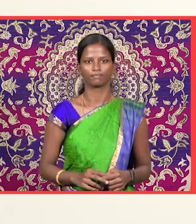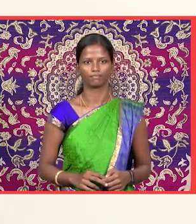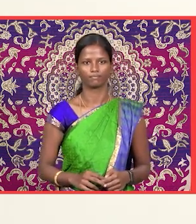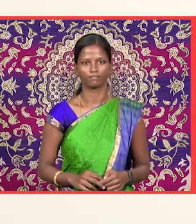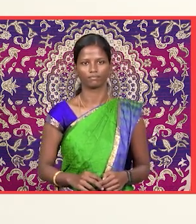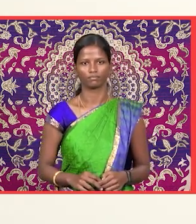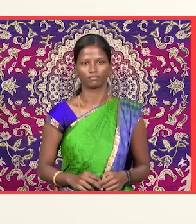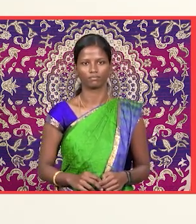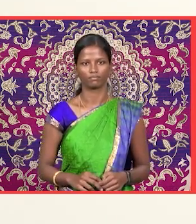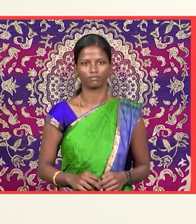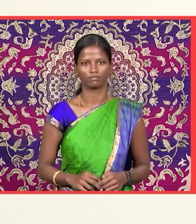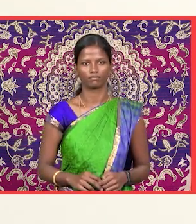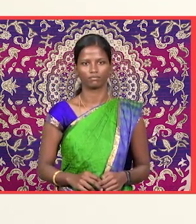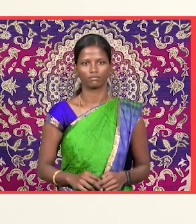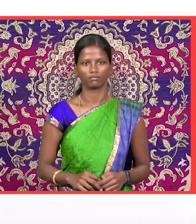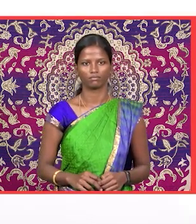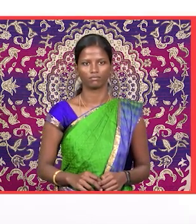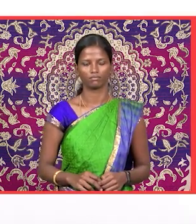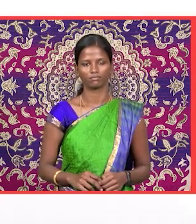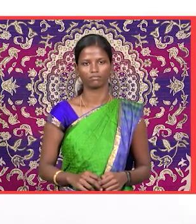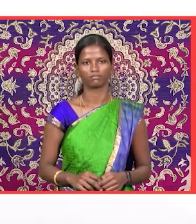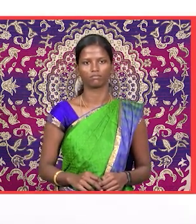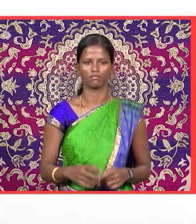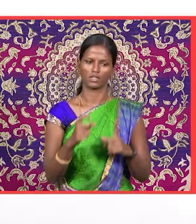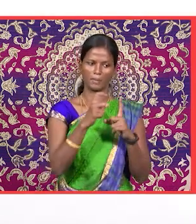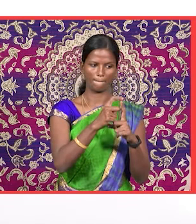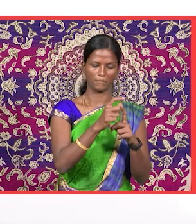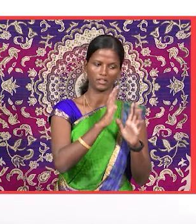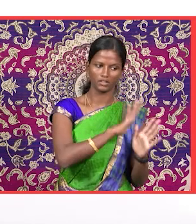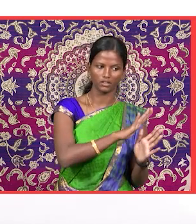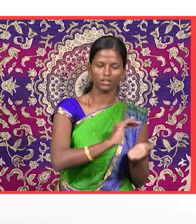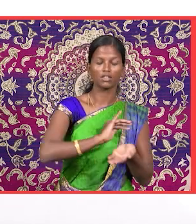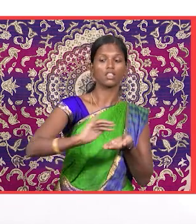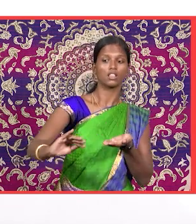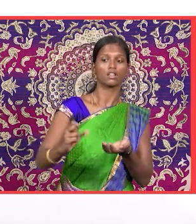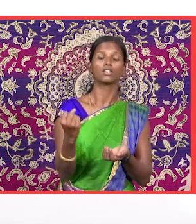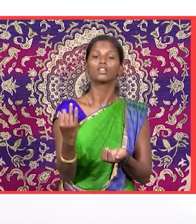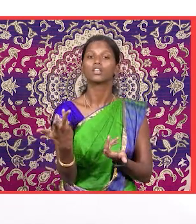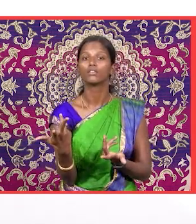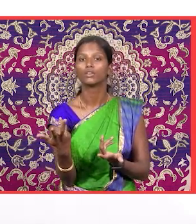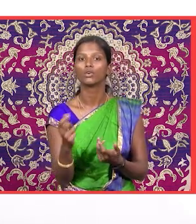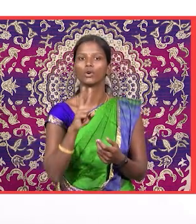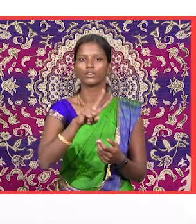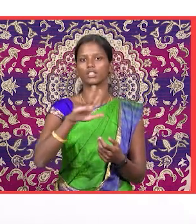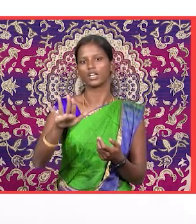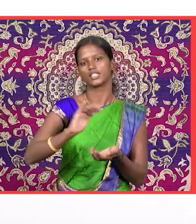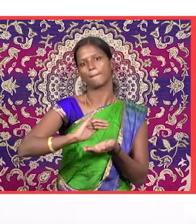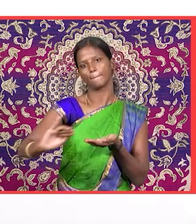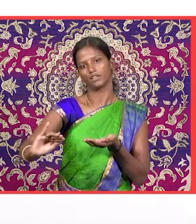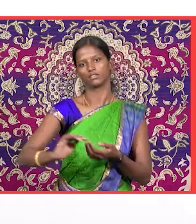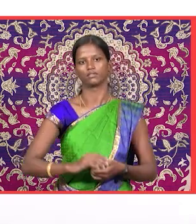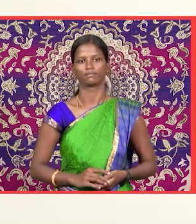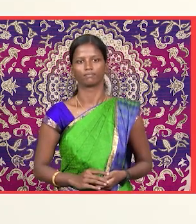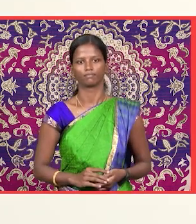இங்கே பாருங்கள், குறிக்கப்பட்ட விலையிலிருந்து எத்தனை பர்சன்டேஜ் தள்ளி வாங்கியிருக்காருன்னா 25% அவங்கள